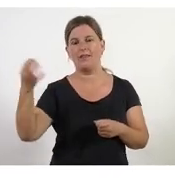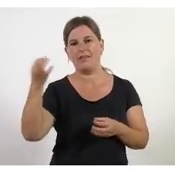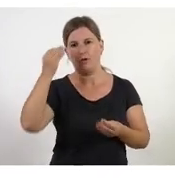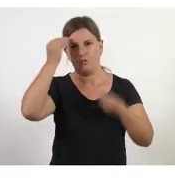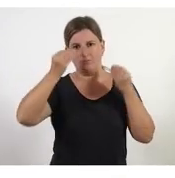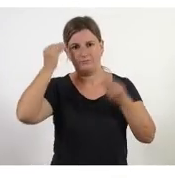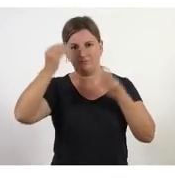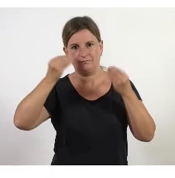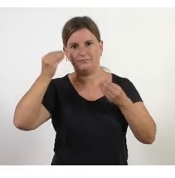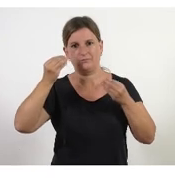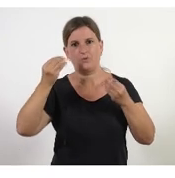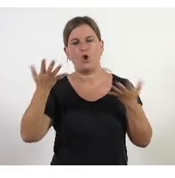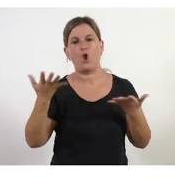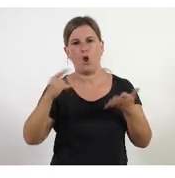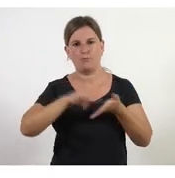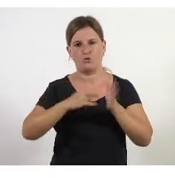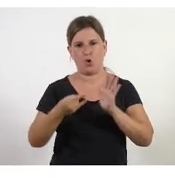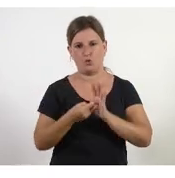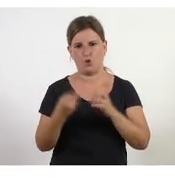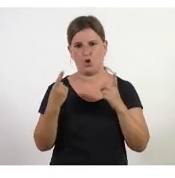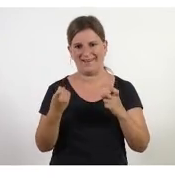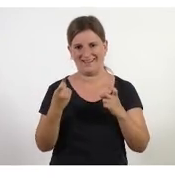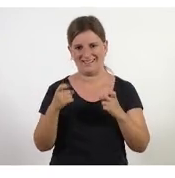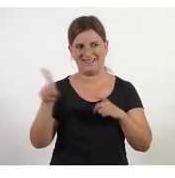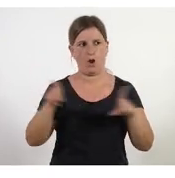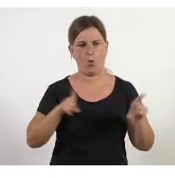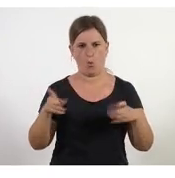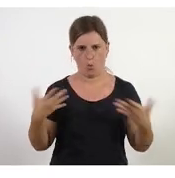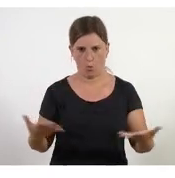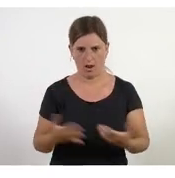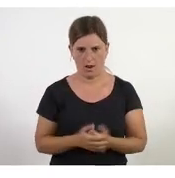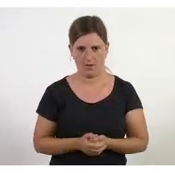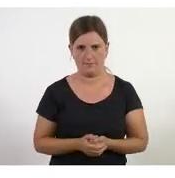fixar en quin tipus de solució hem de decidir-nos.